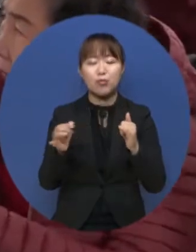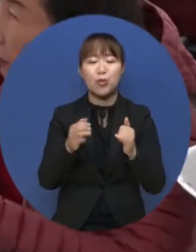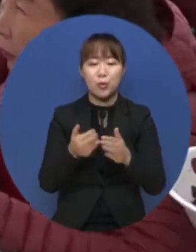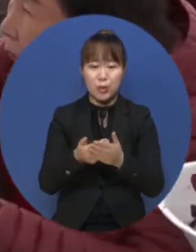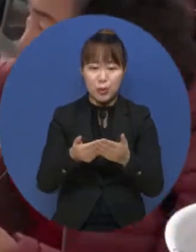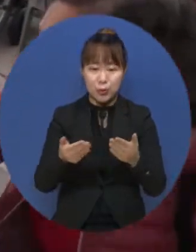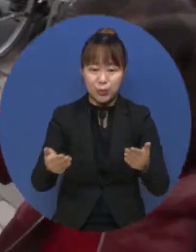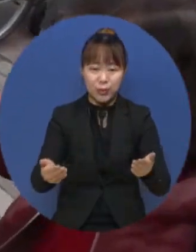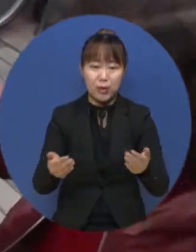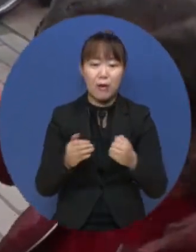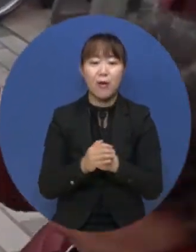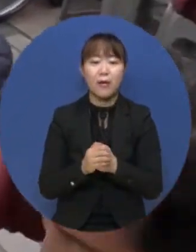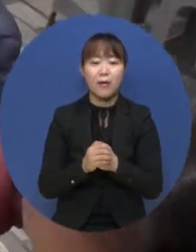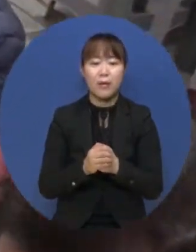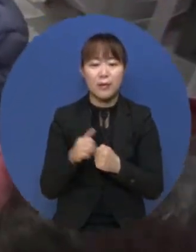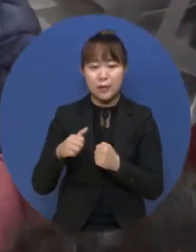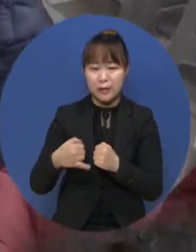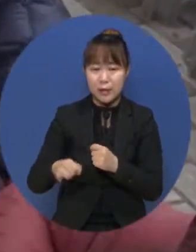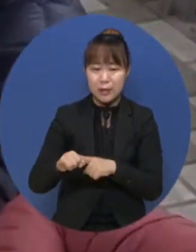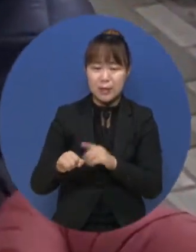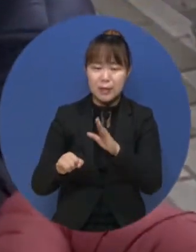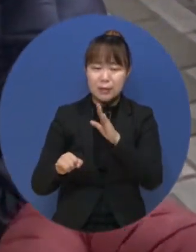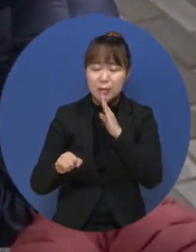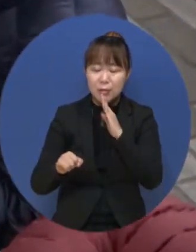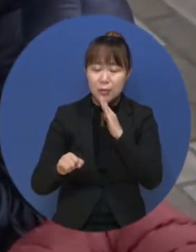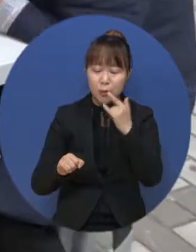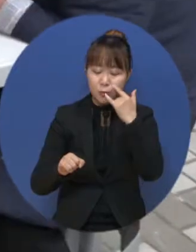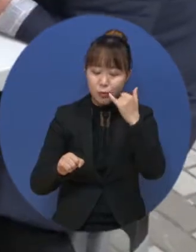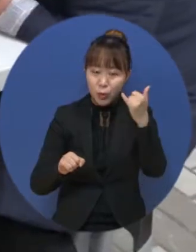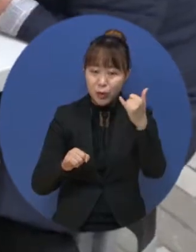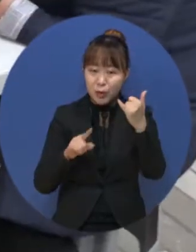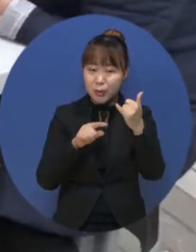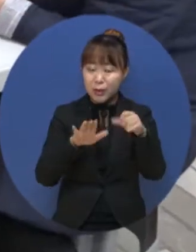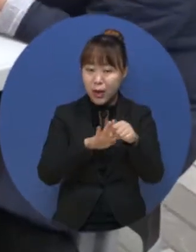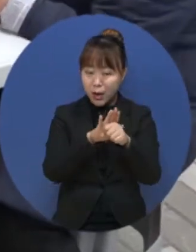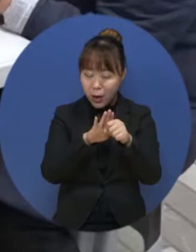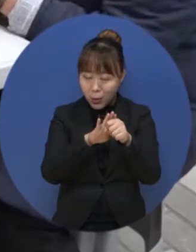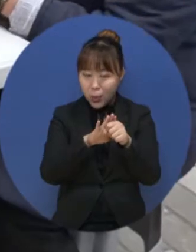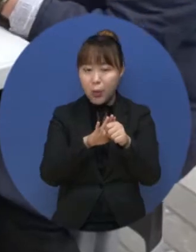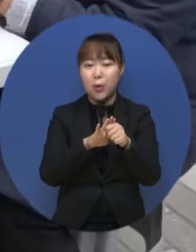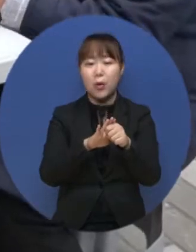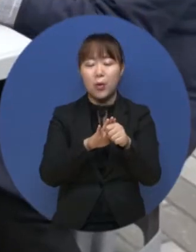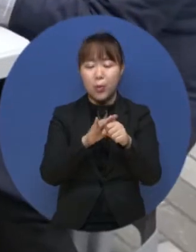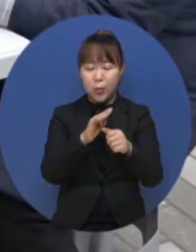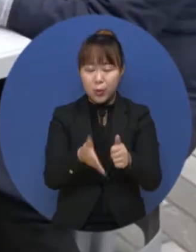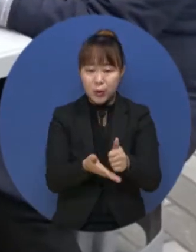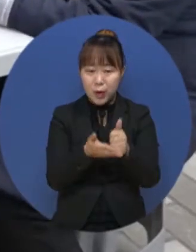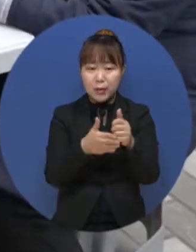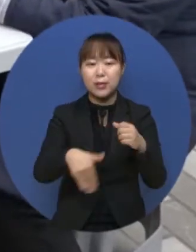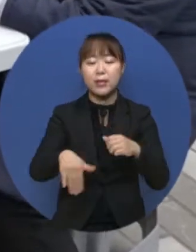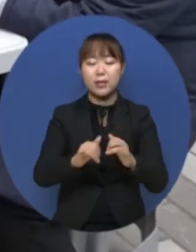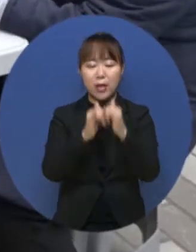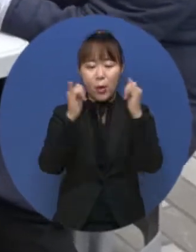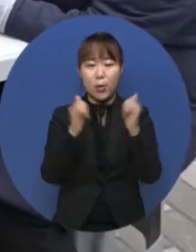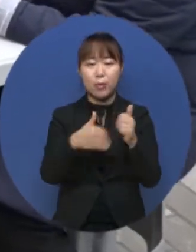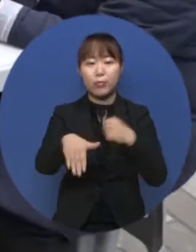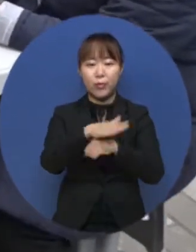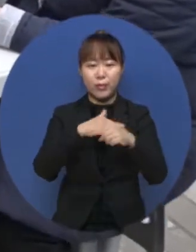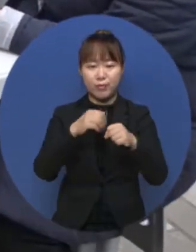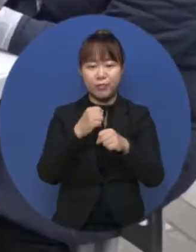무료로 제공되어 자식들이 진실로 부모를 사랑하고 공경하는 사회 분위기가